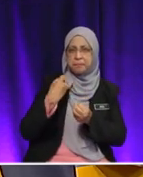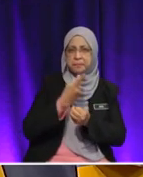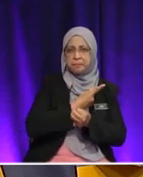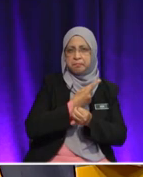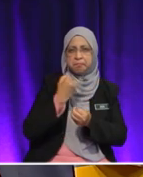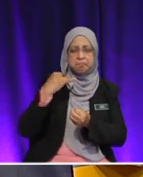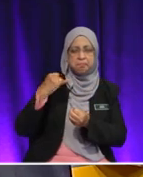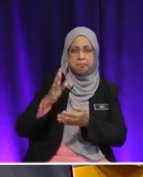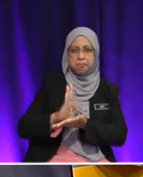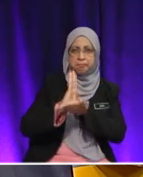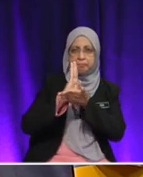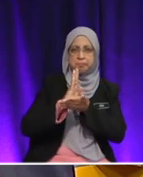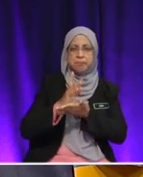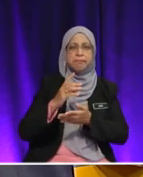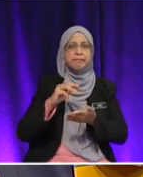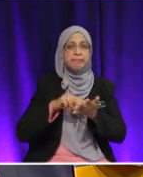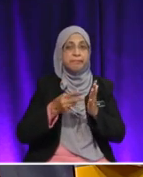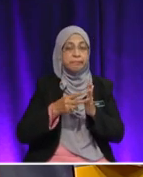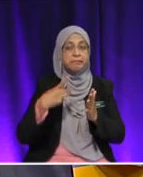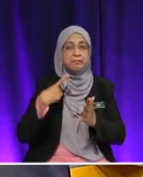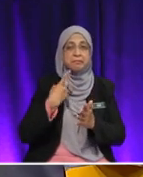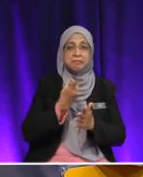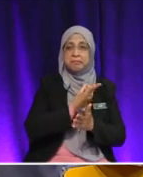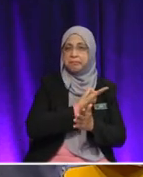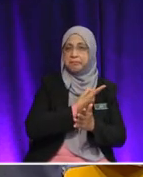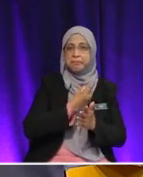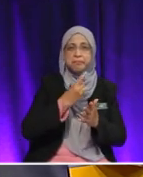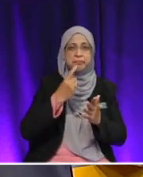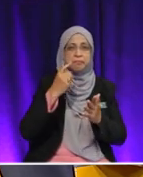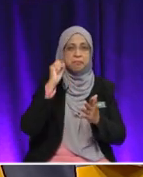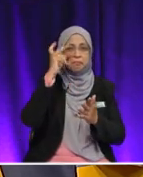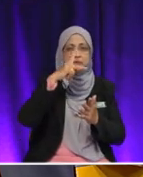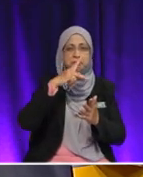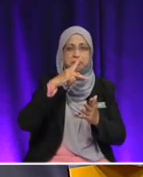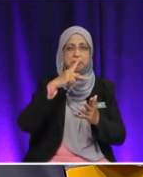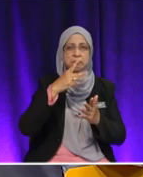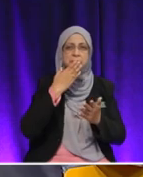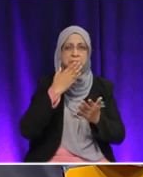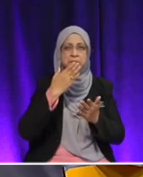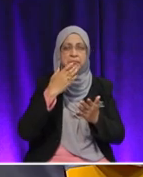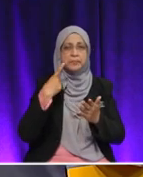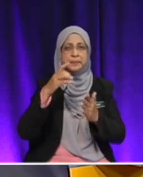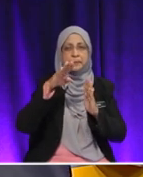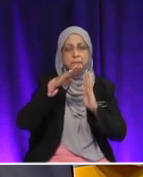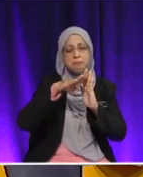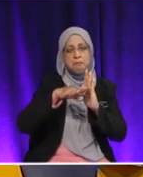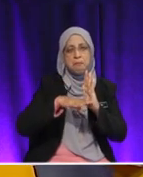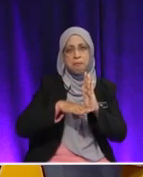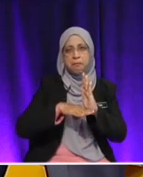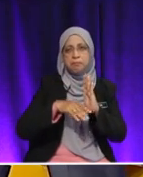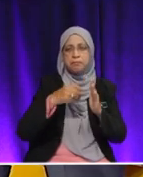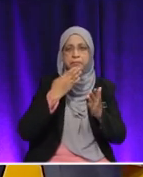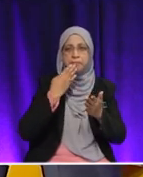tanggung jawab kita akan wujud tidak ada Sikap berperikemanusiaan mereka akan lebih mertualistik jurnalistik jawaban